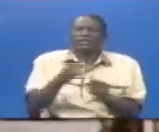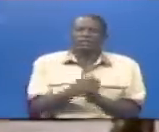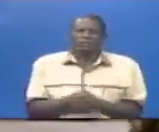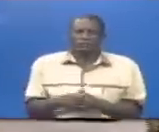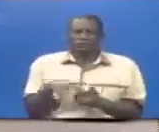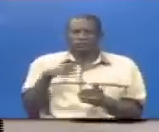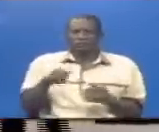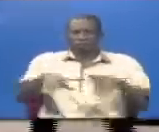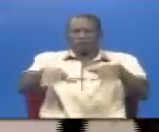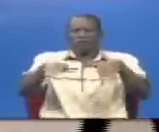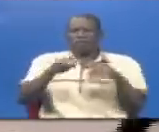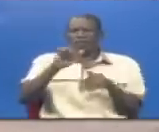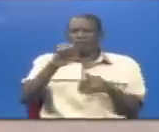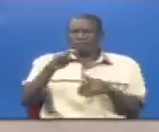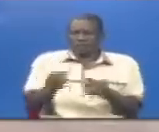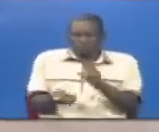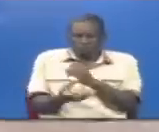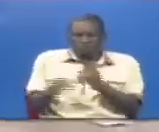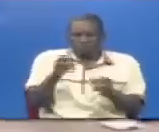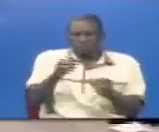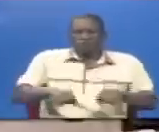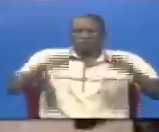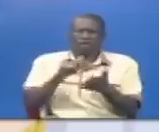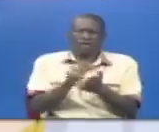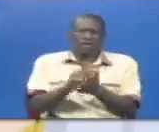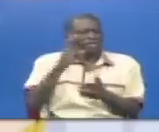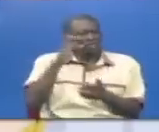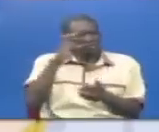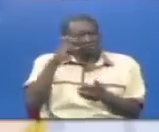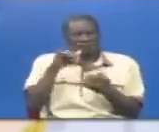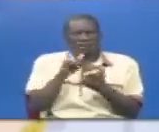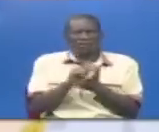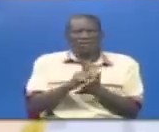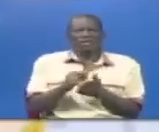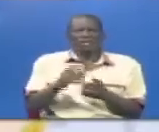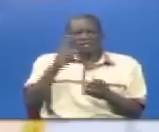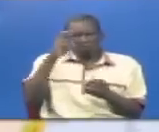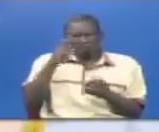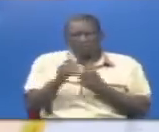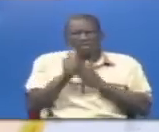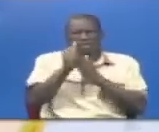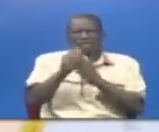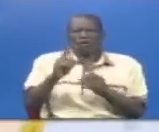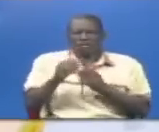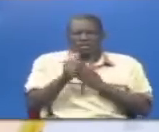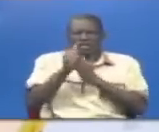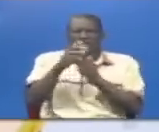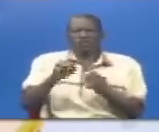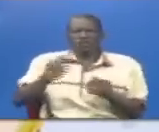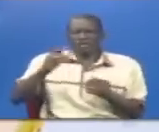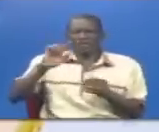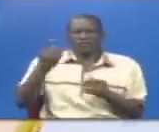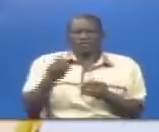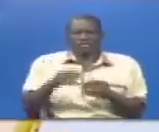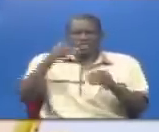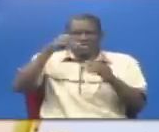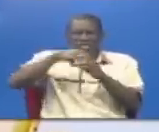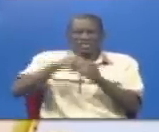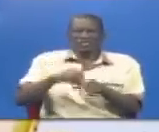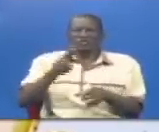hivyo tunasubiri IEBC tueleze kama kisema na kumshuku yule ambaye ni kiongozi mmoja wa viongozi wa Kenya Kwanza ndani